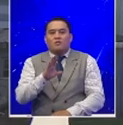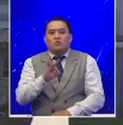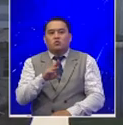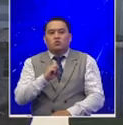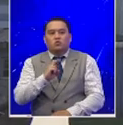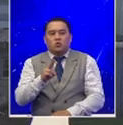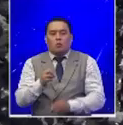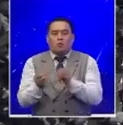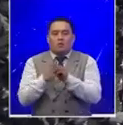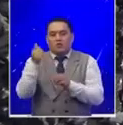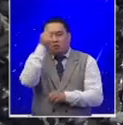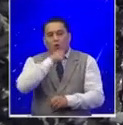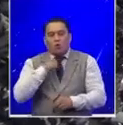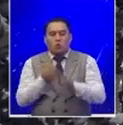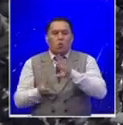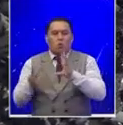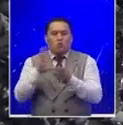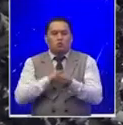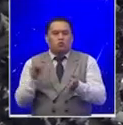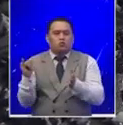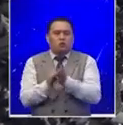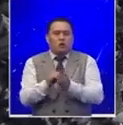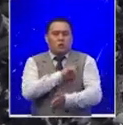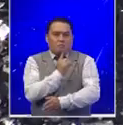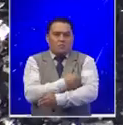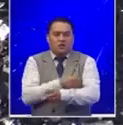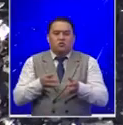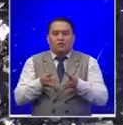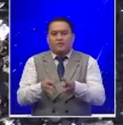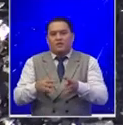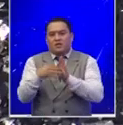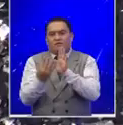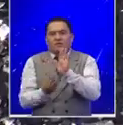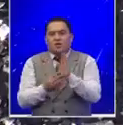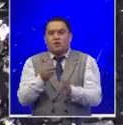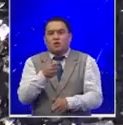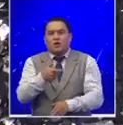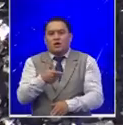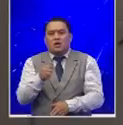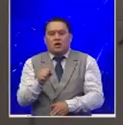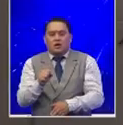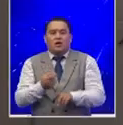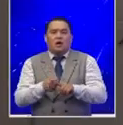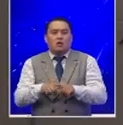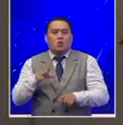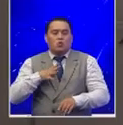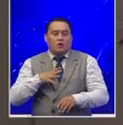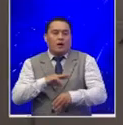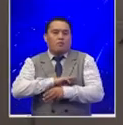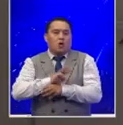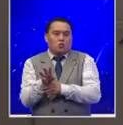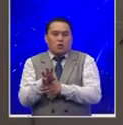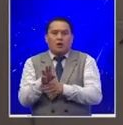построена в 2015 году. Общая установленная мощность 4 водогрейных котлов – 19,5 гигакалорий в час. Оборудование котельной